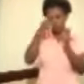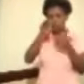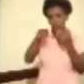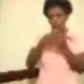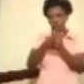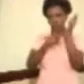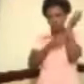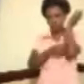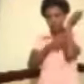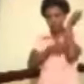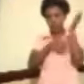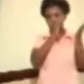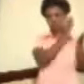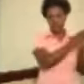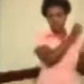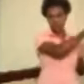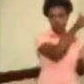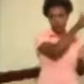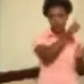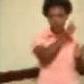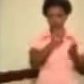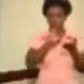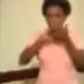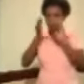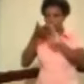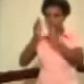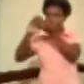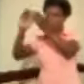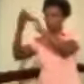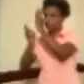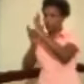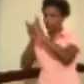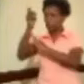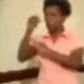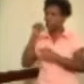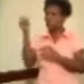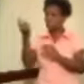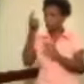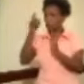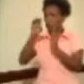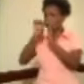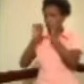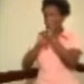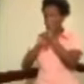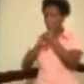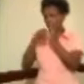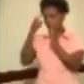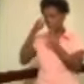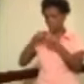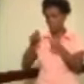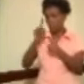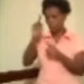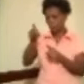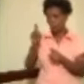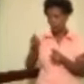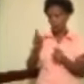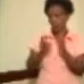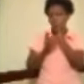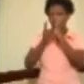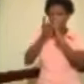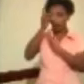aussi, et le ça pour y participer, pour développer les villes, pas que cet argent revienne à l'État et que ça revienne à l'État central. Il faut que les